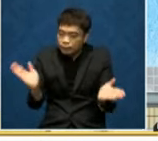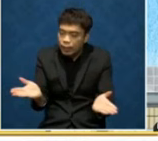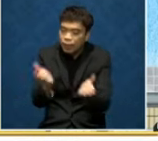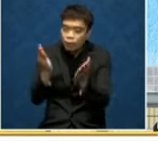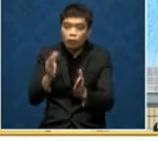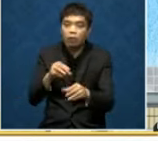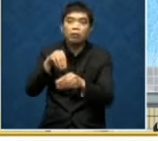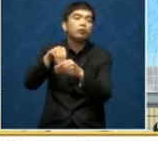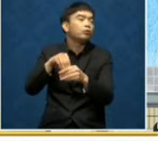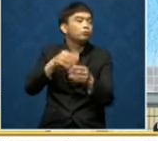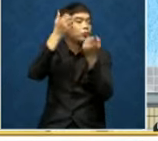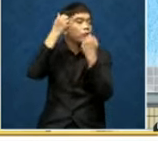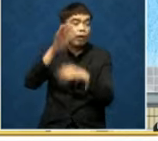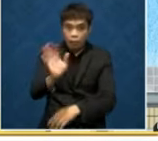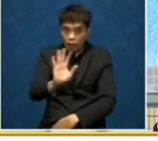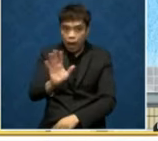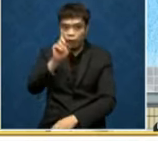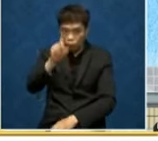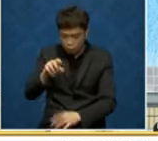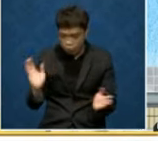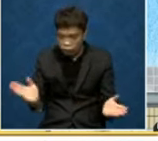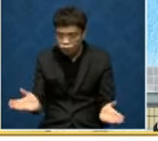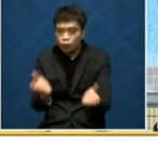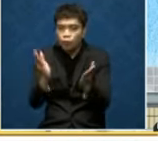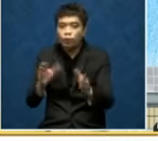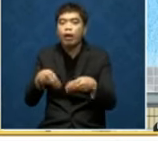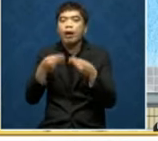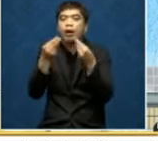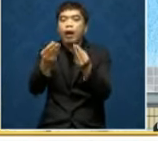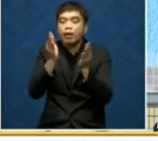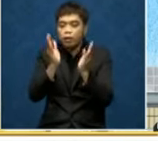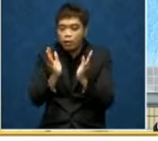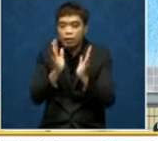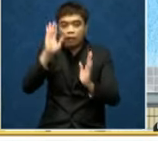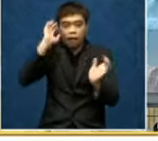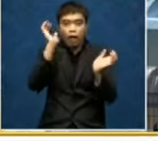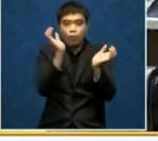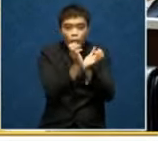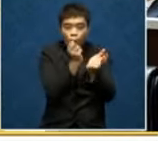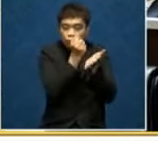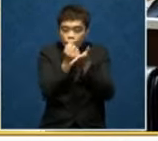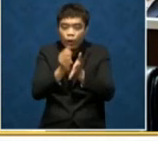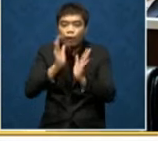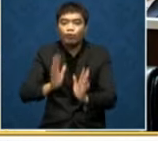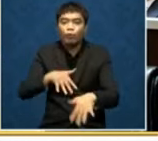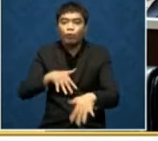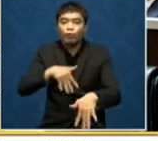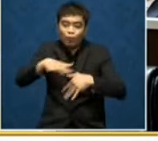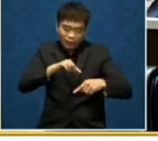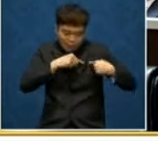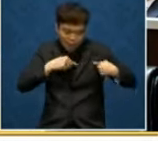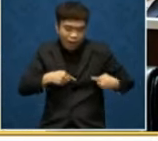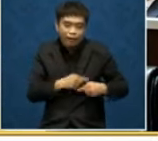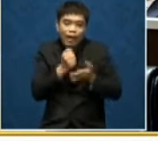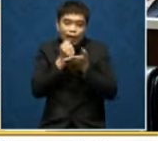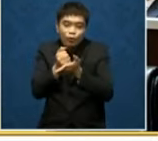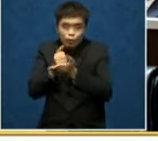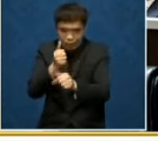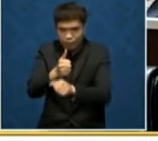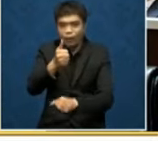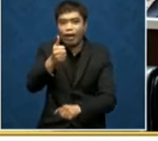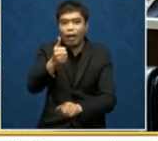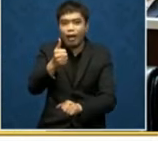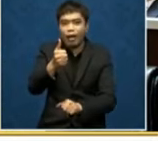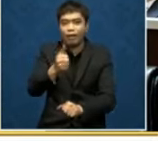ยังต้องเป็นที่พึ่งของพี่น้องประชาชนค่ะเพราะฉะนั้นดิฉันจึงขอฝากท่านประธานนะคะว่าแผนการ